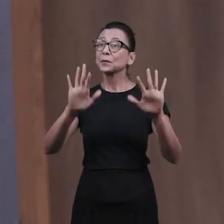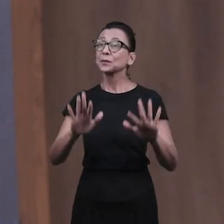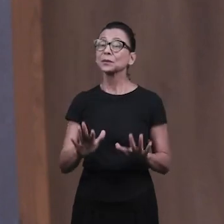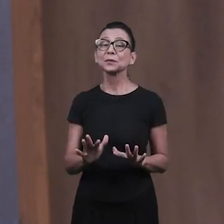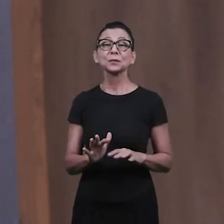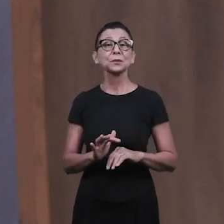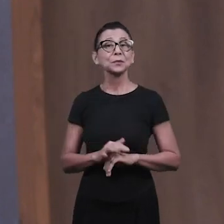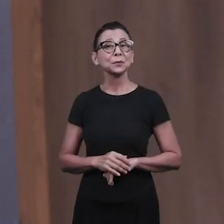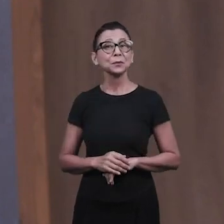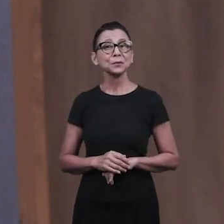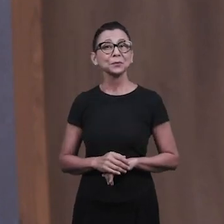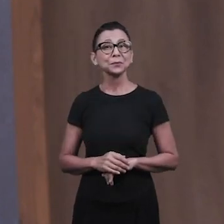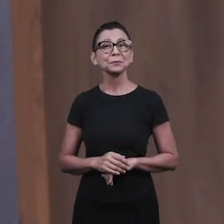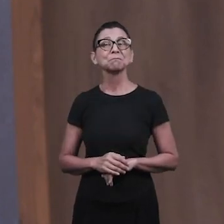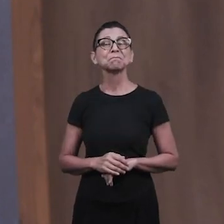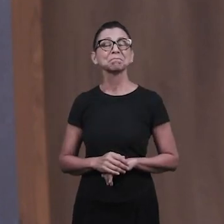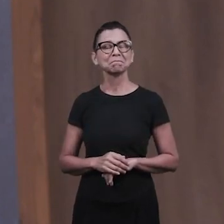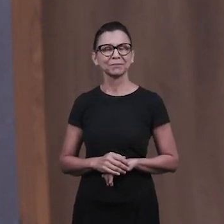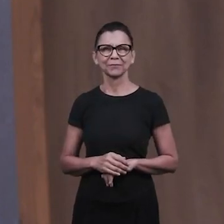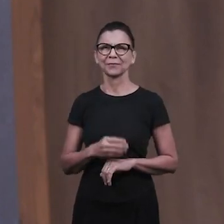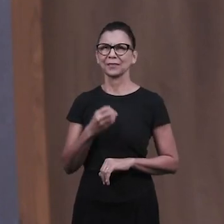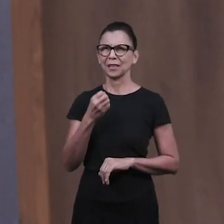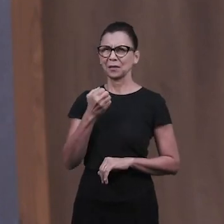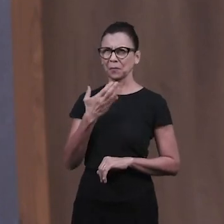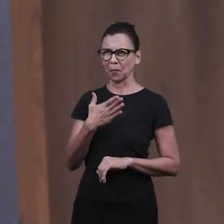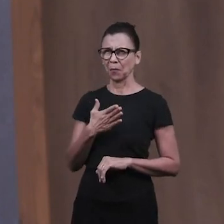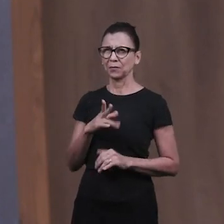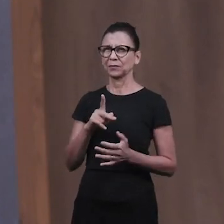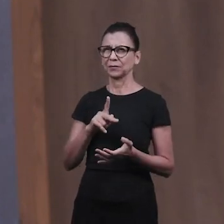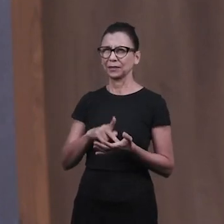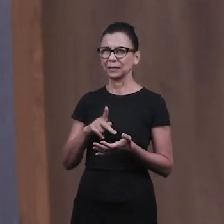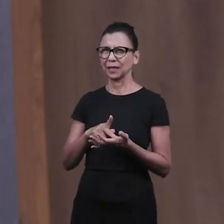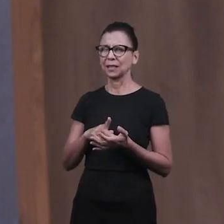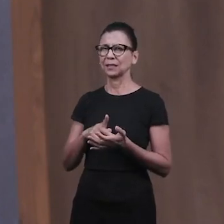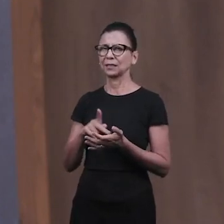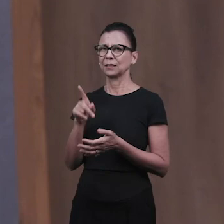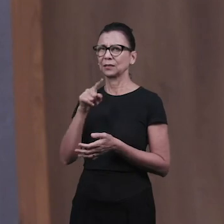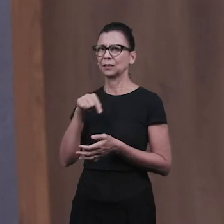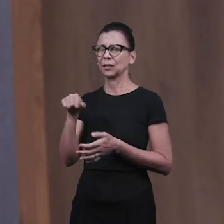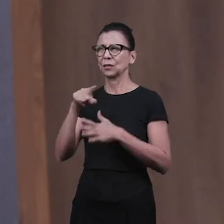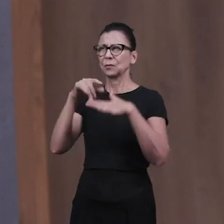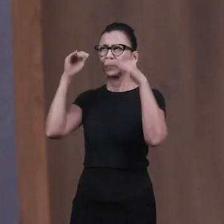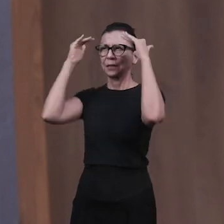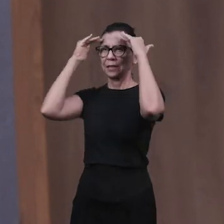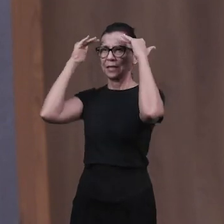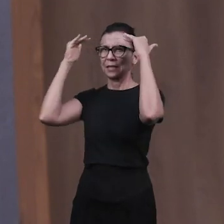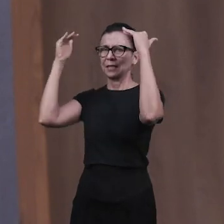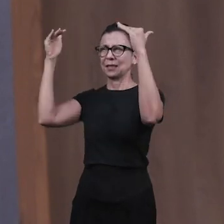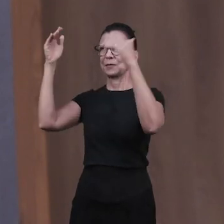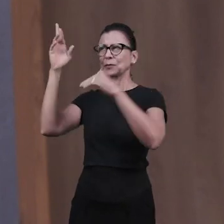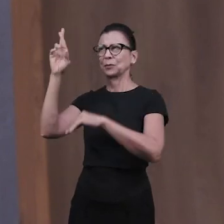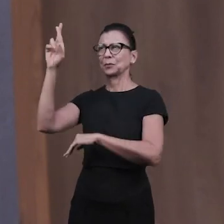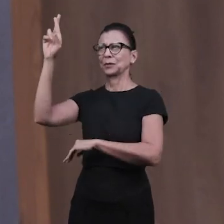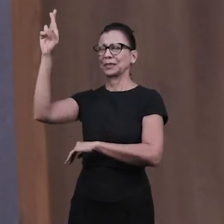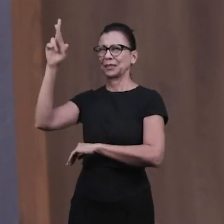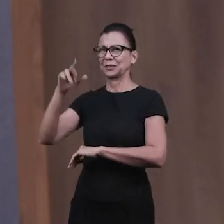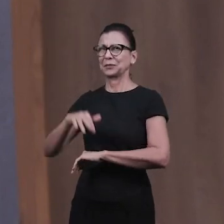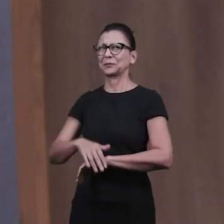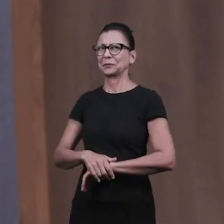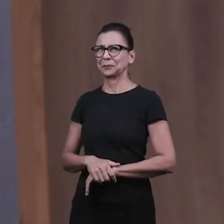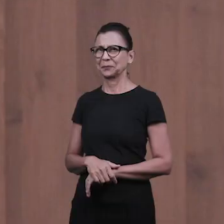il est merveilleux quand nous répondons aux orientations du Seigneur, quand nous entendons sa voix et nous